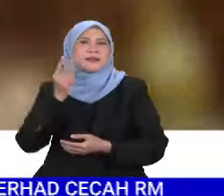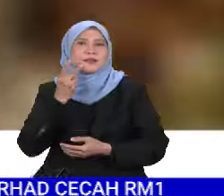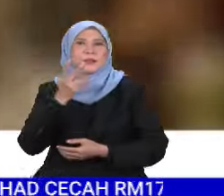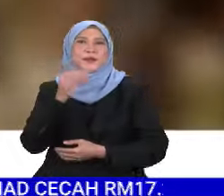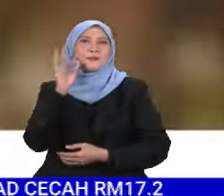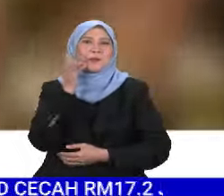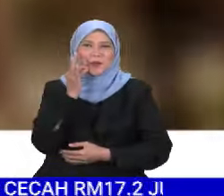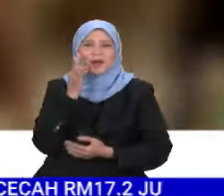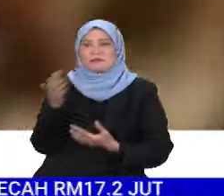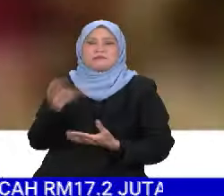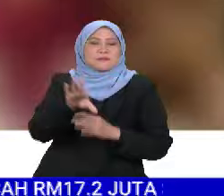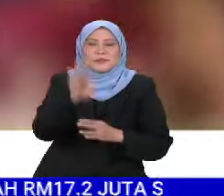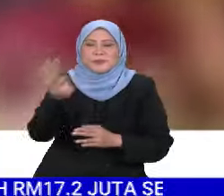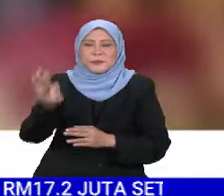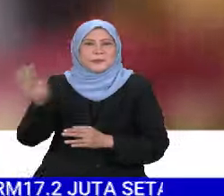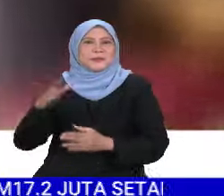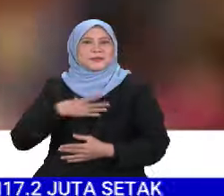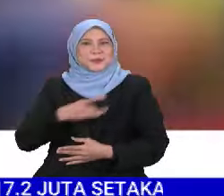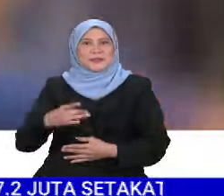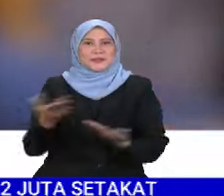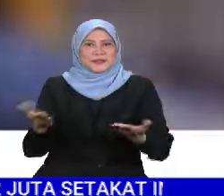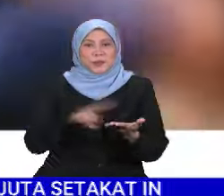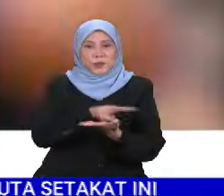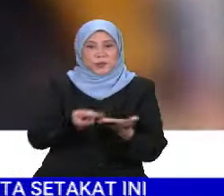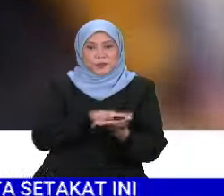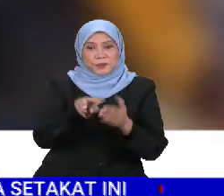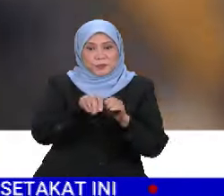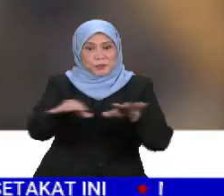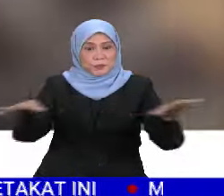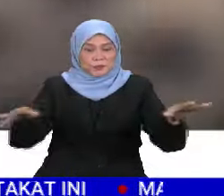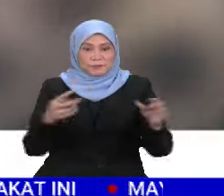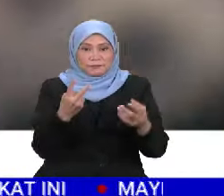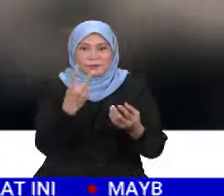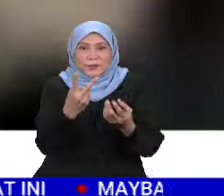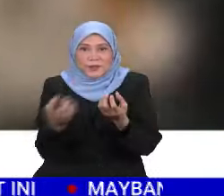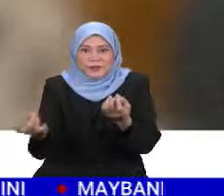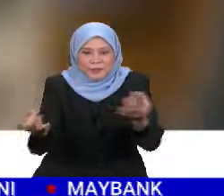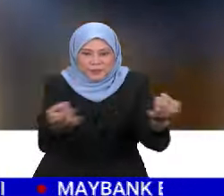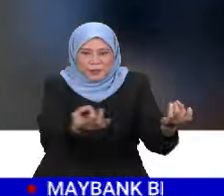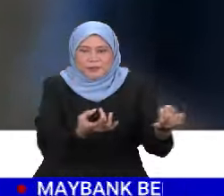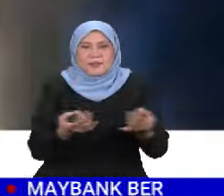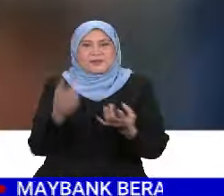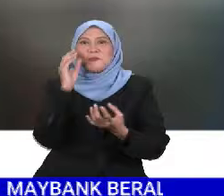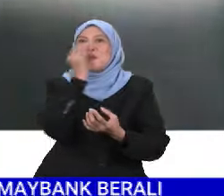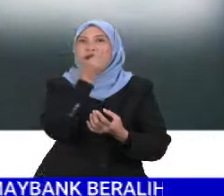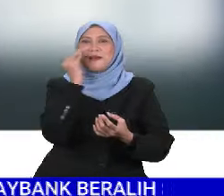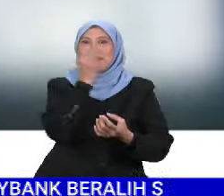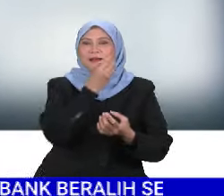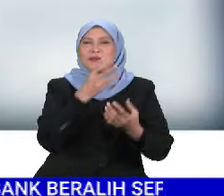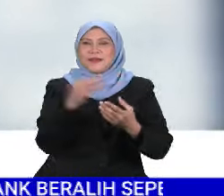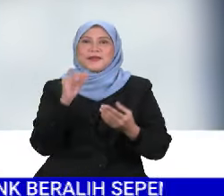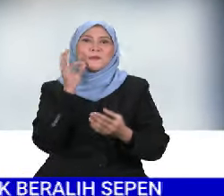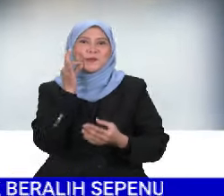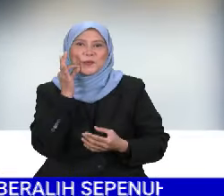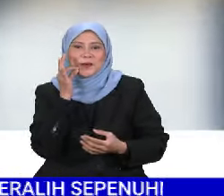buah-buahan yang mereka suka. Berdasarkan klip video yang tulang, majlis tersebut dihiasi dekorasi floral yang turut diselitkan